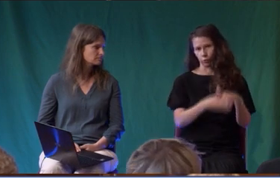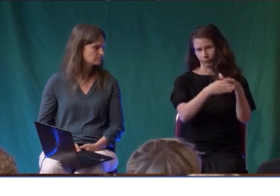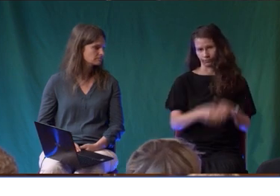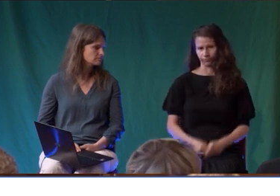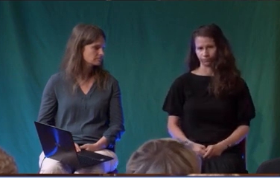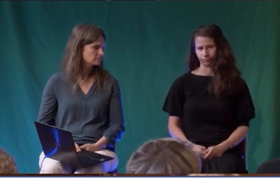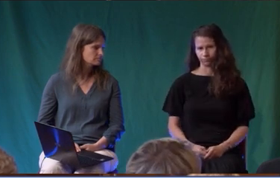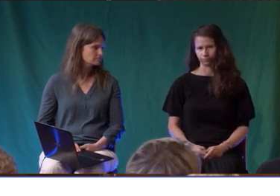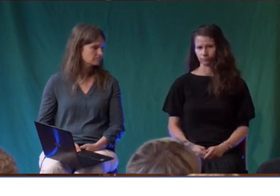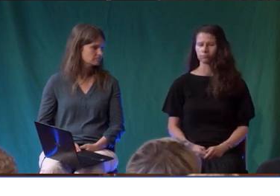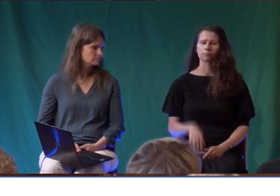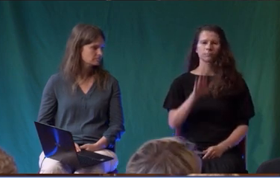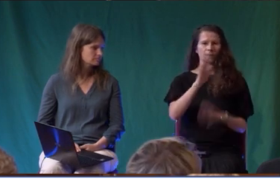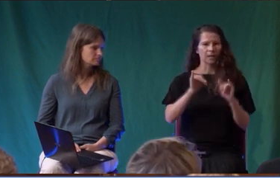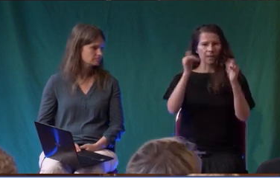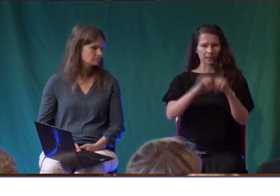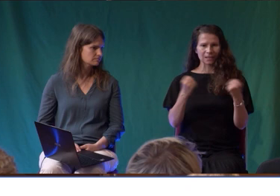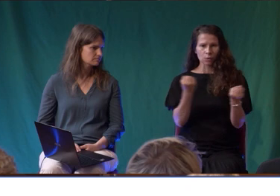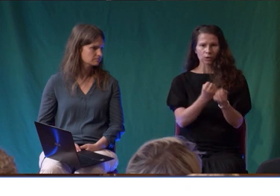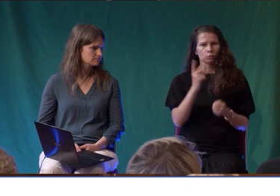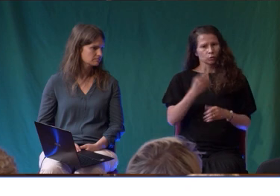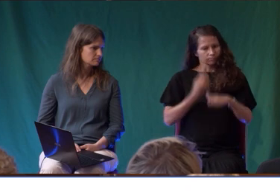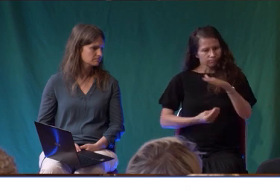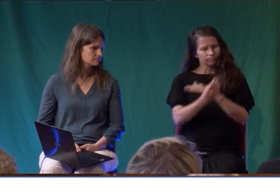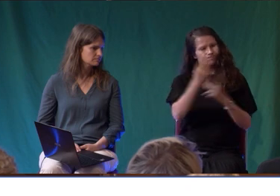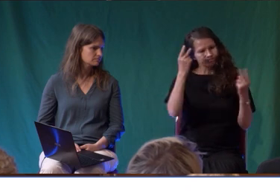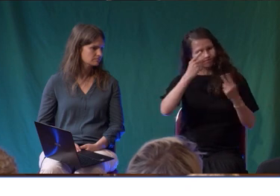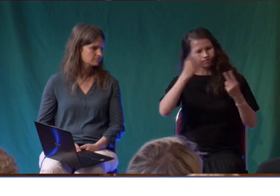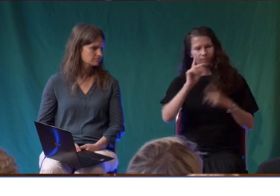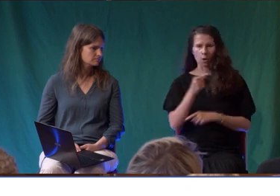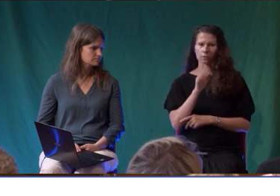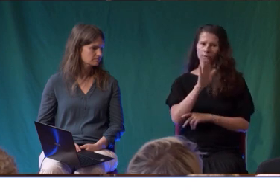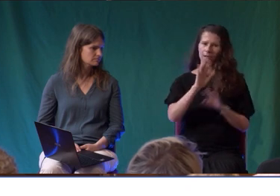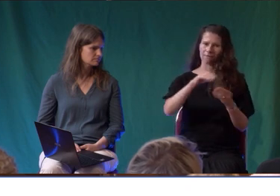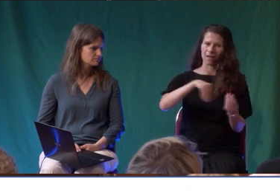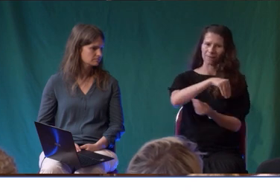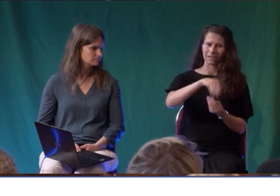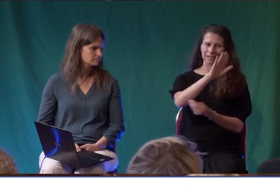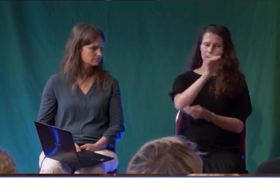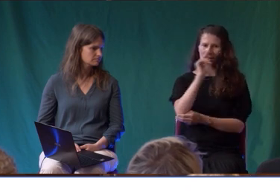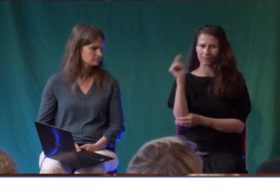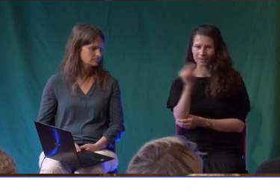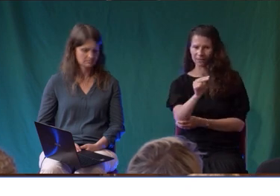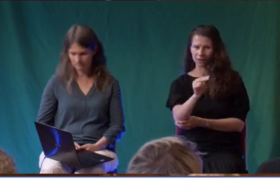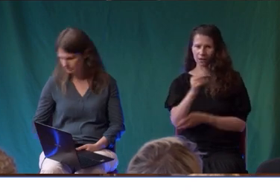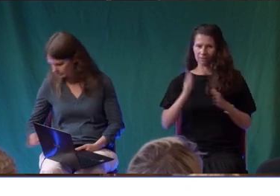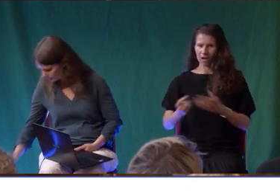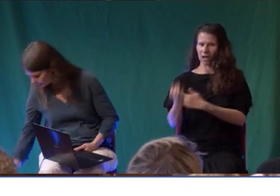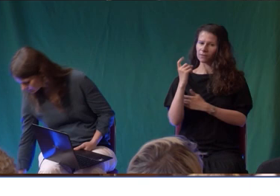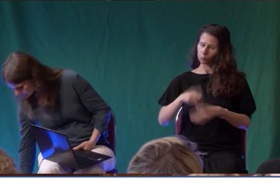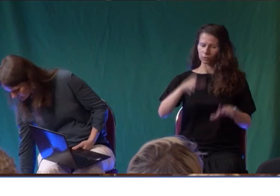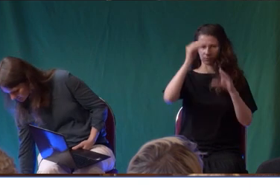Verständnis für die Lebenssituation und auch für die jeweiligen Sichtweisen der Familien müssen die Fachkräfte mitbringen